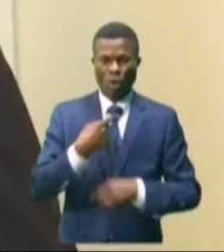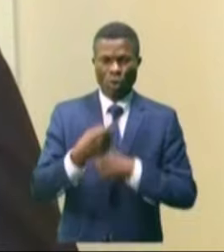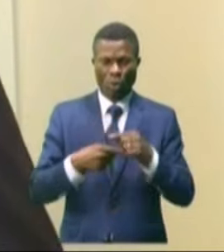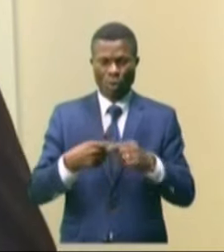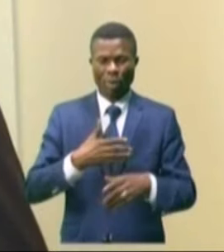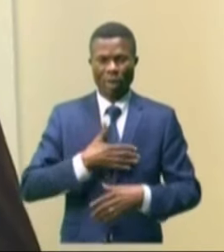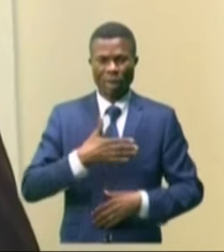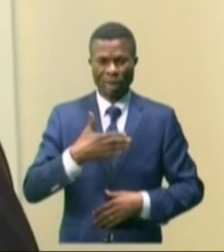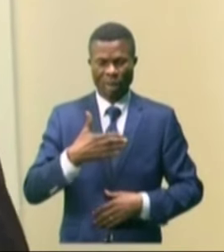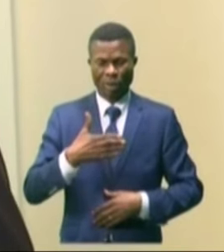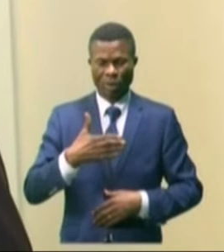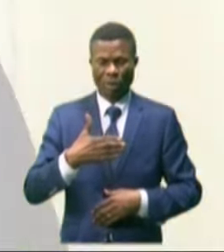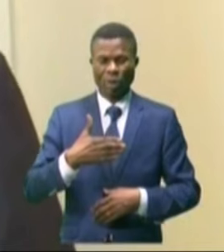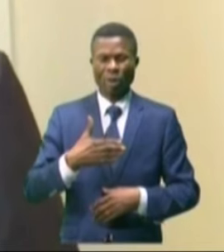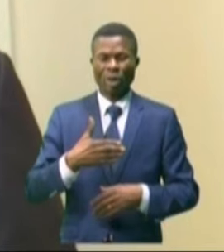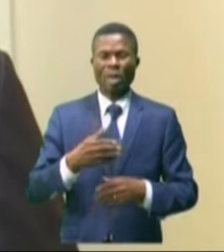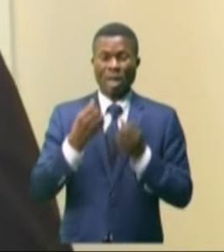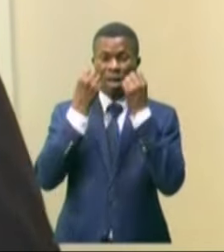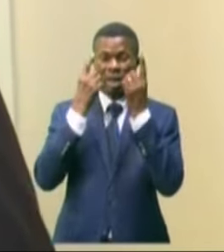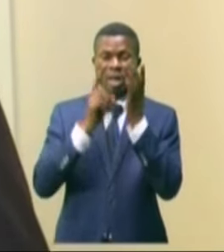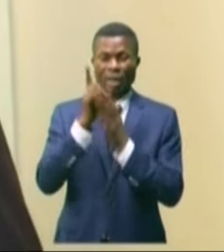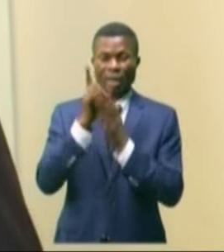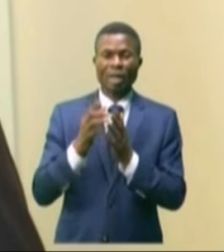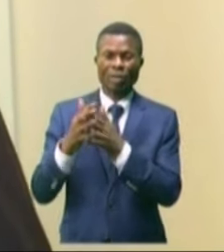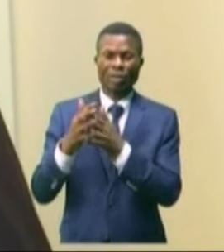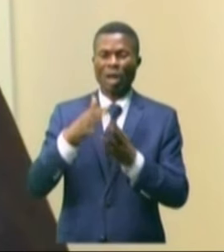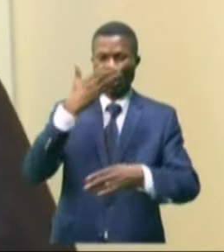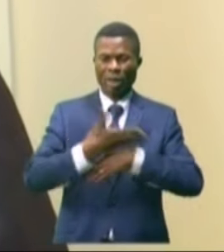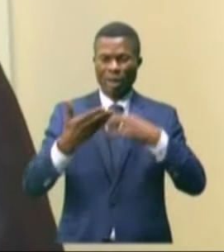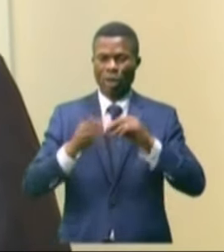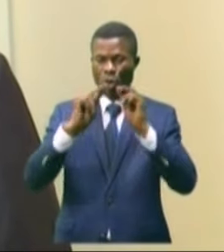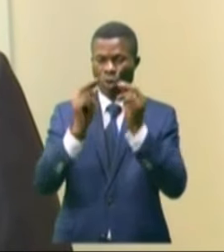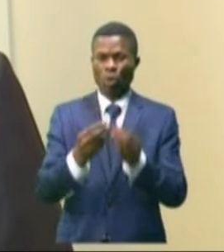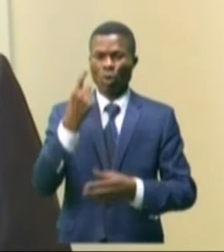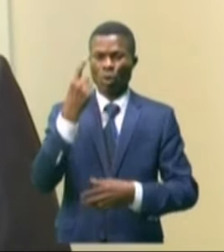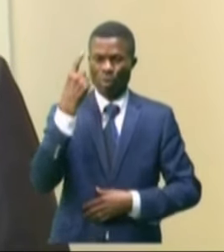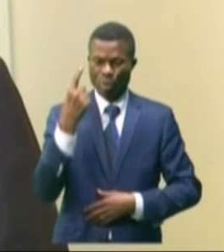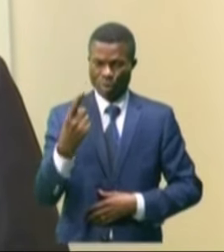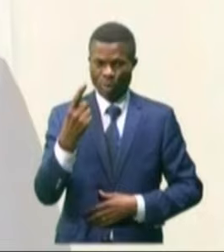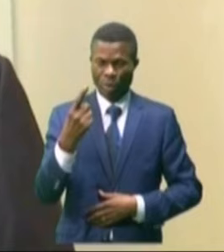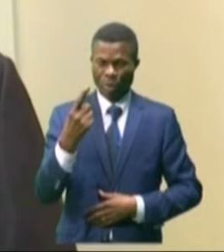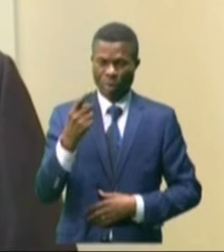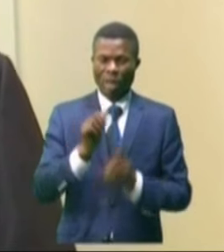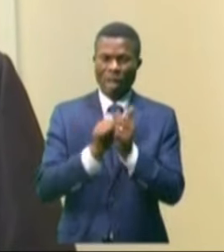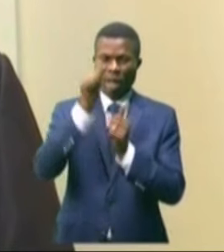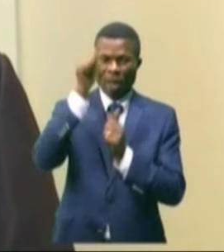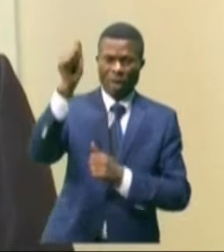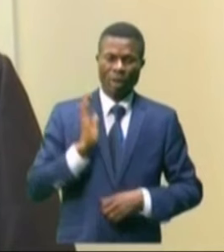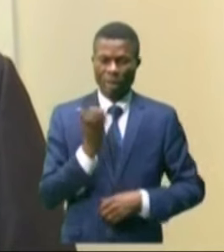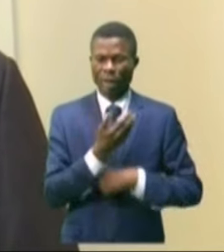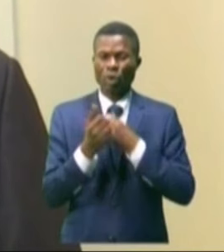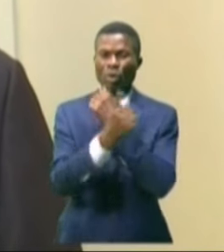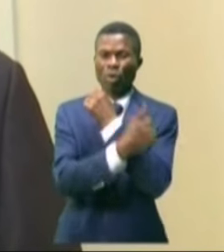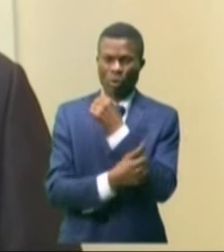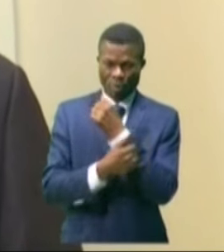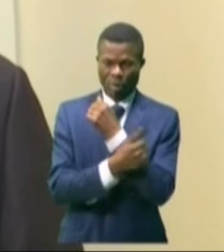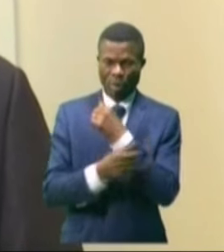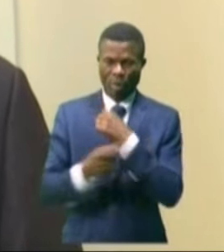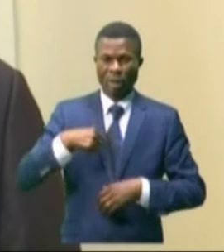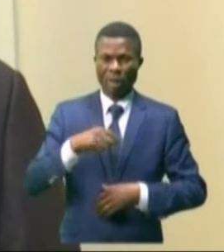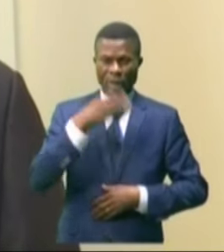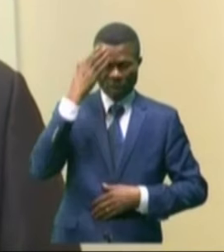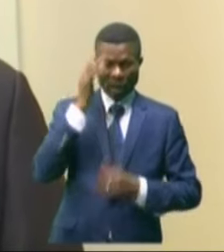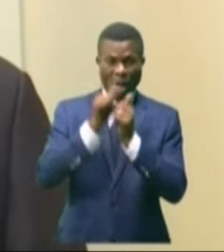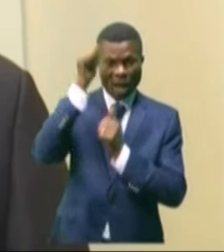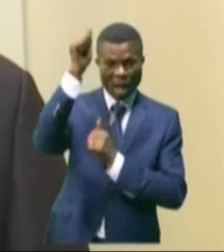de rêver ensemble et de construire ensemble l'avenir de nos nations. Et nous savons que cet